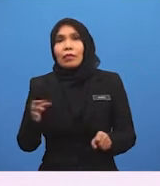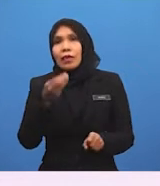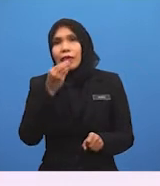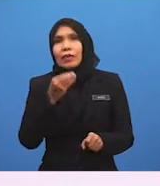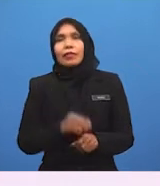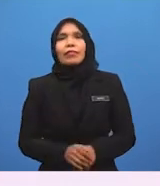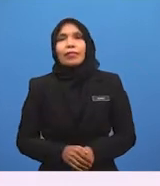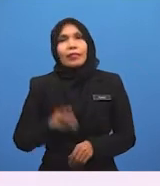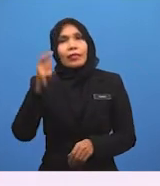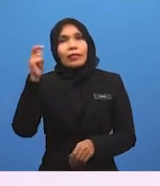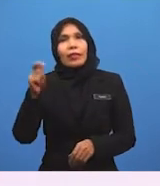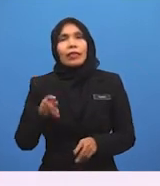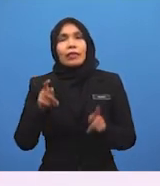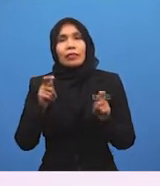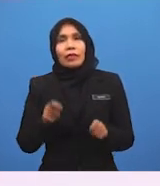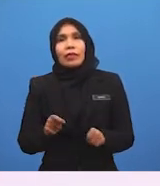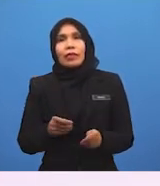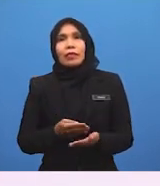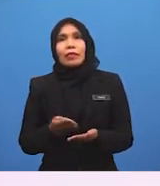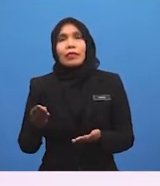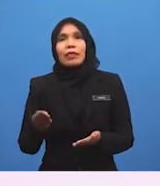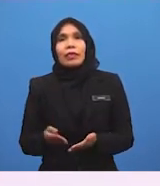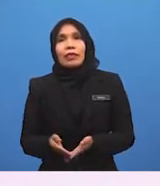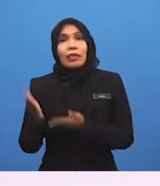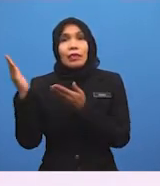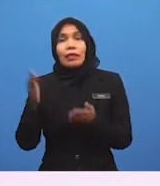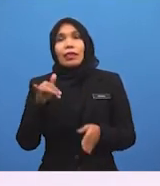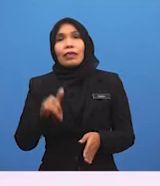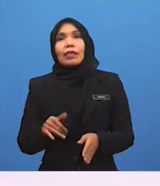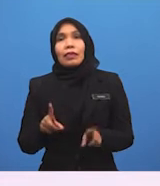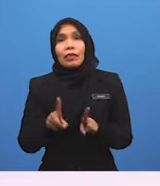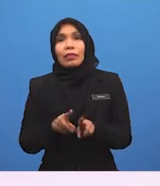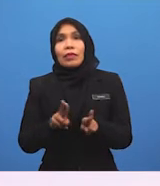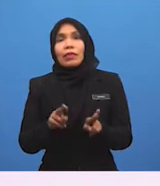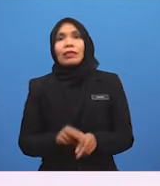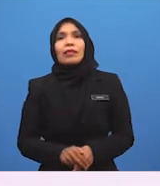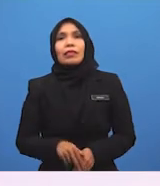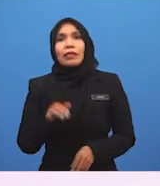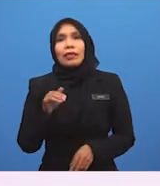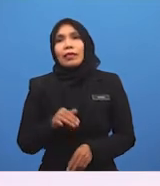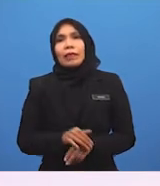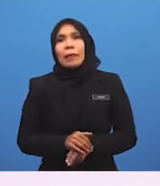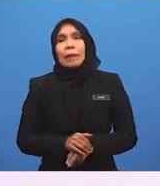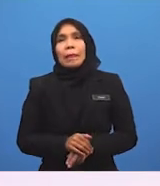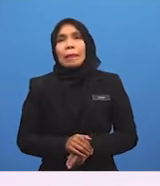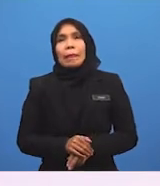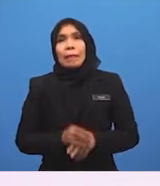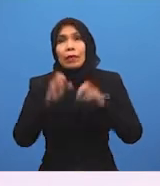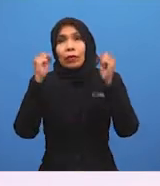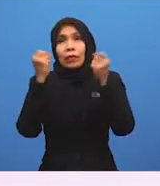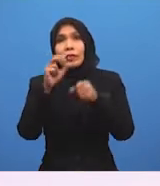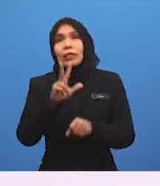yang sama rata kepada semua jiran yang hadir ke rumah. Situasi